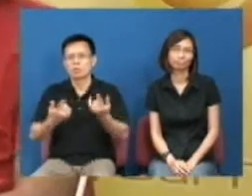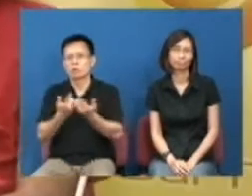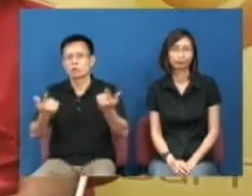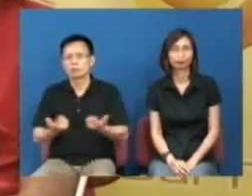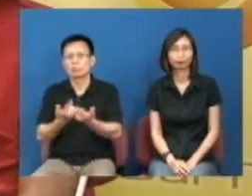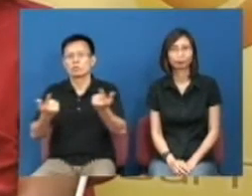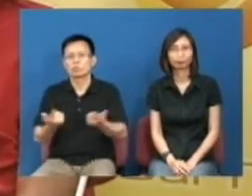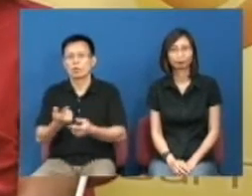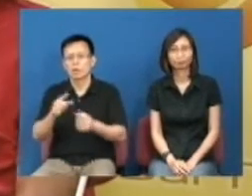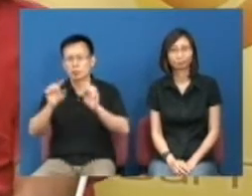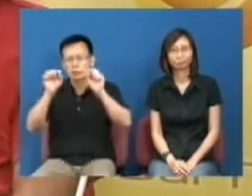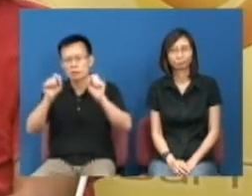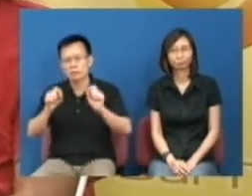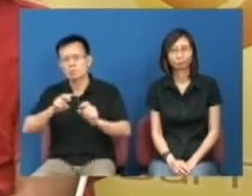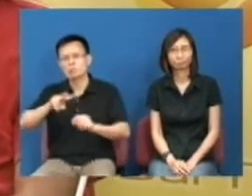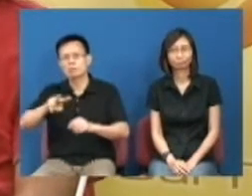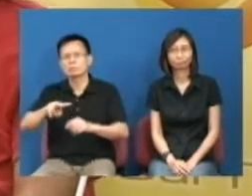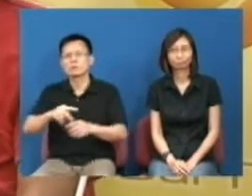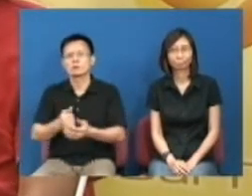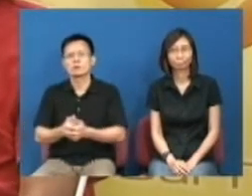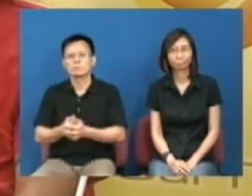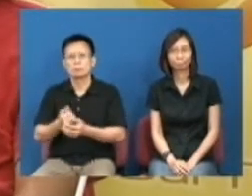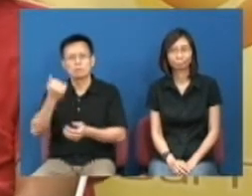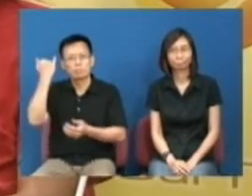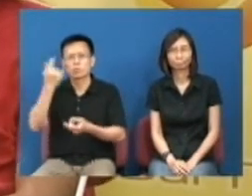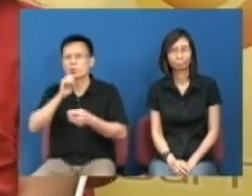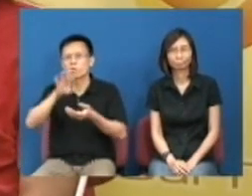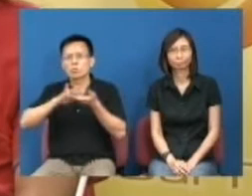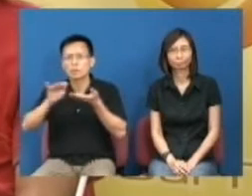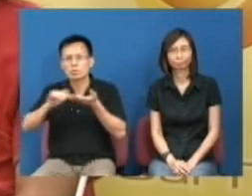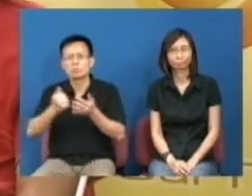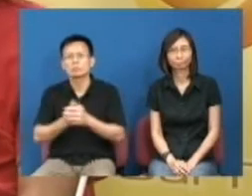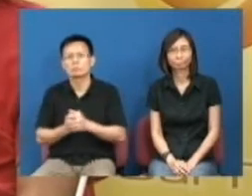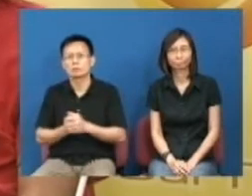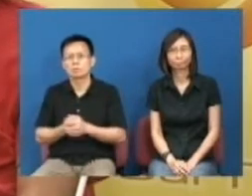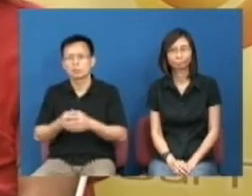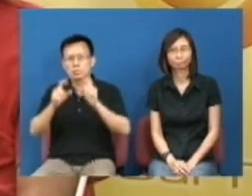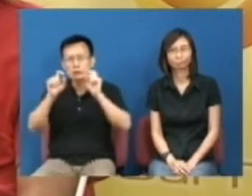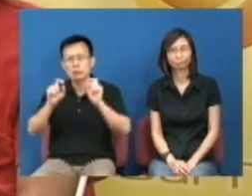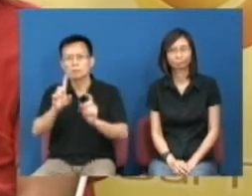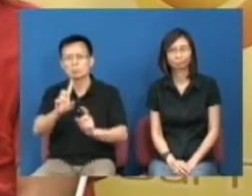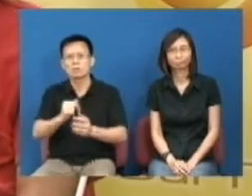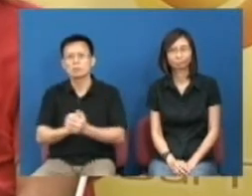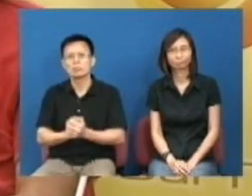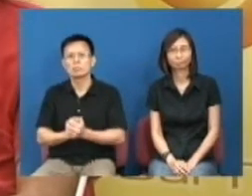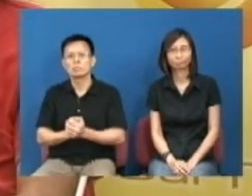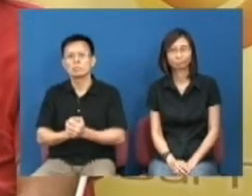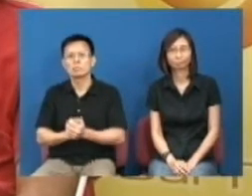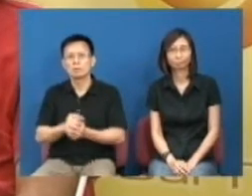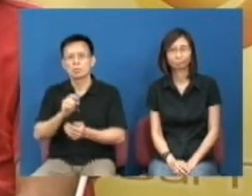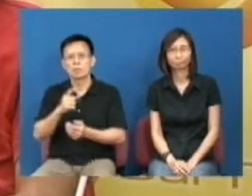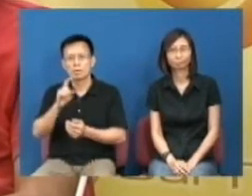人咧，咪咁嘅意思先？係咪啊？你講清楚嘛？係咩意思先？係